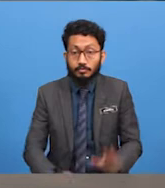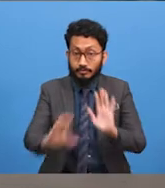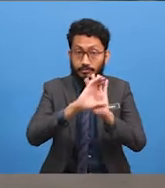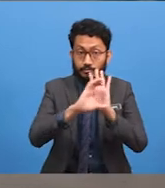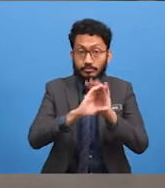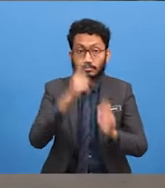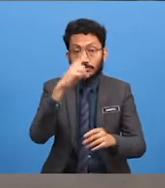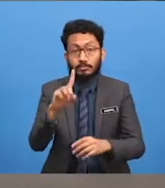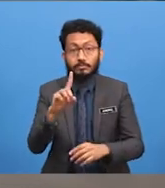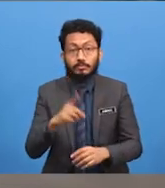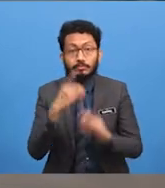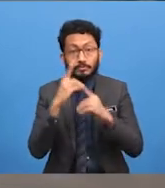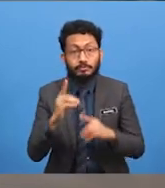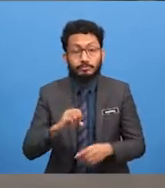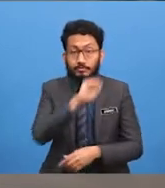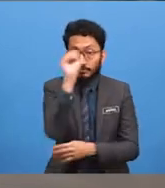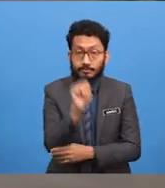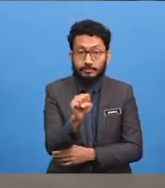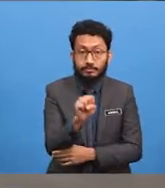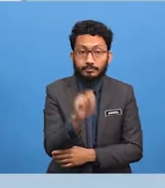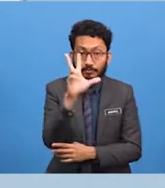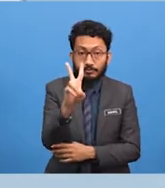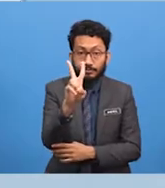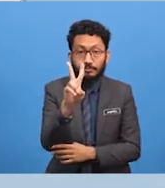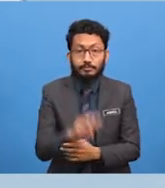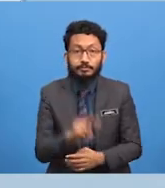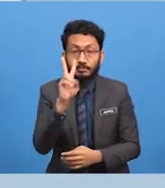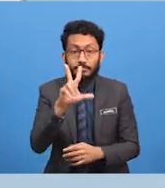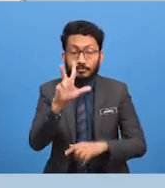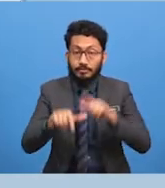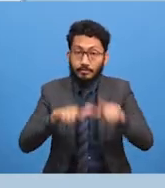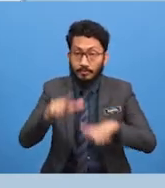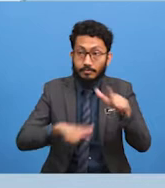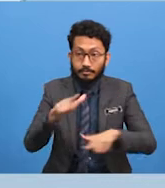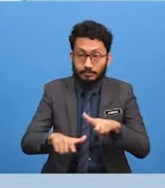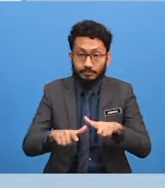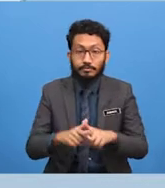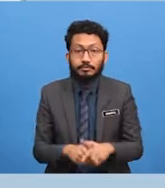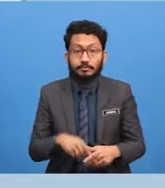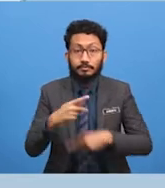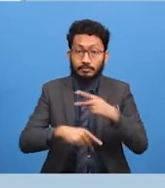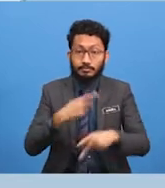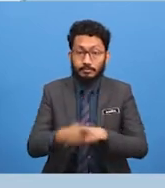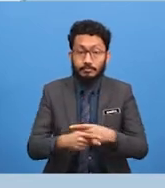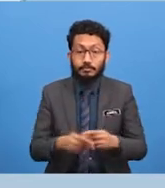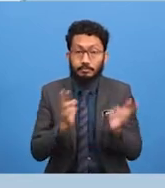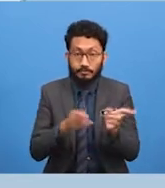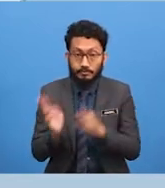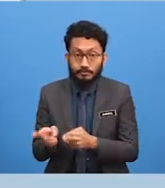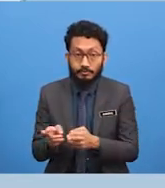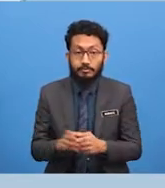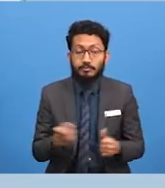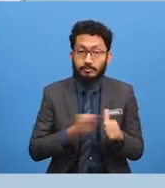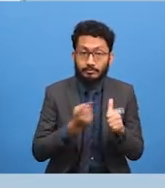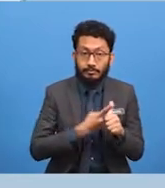Contoh jawapan bagi soalan 2 ialah 3 langkah pertama dalam proses perancangan ialah: yang